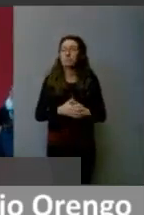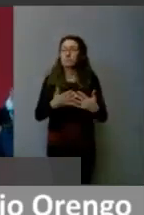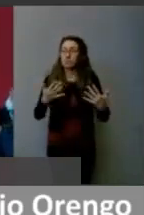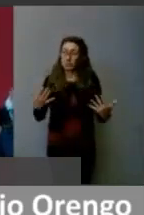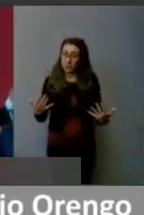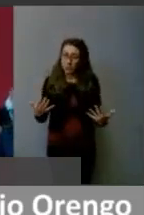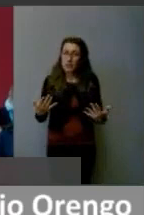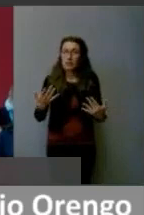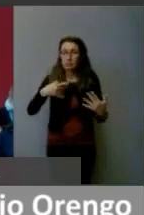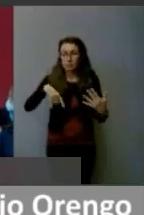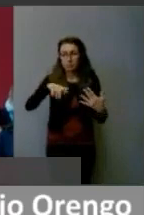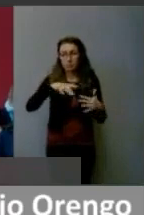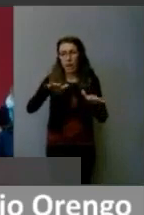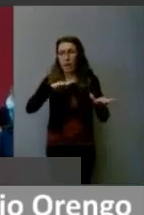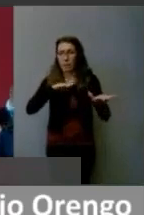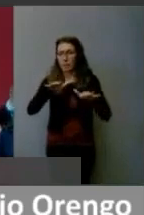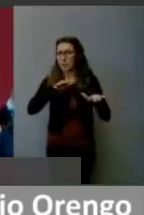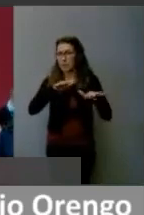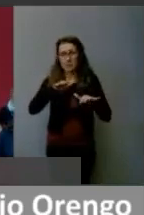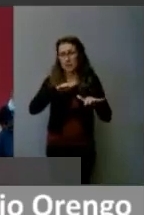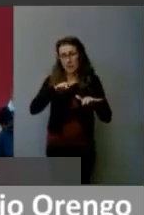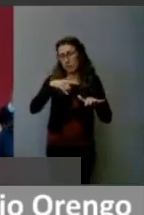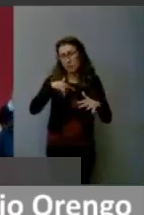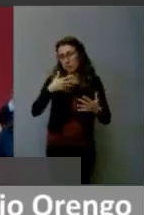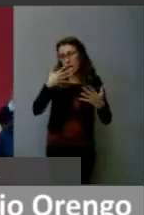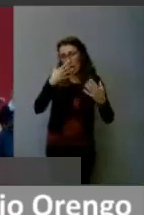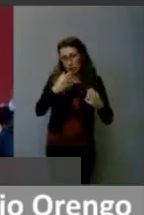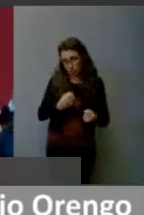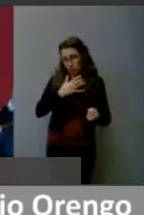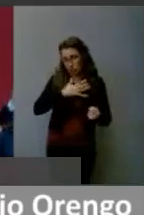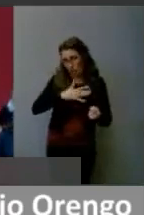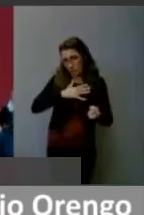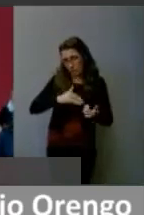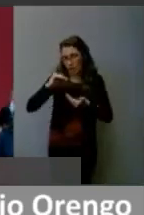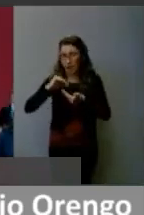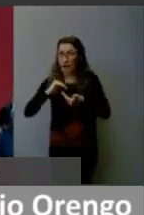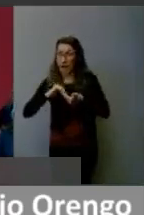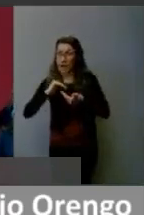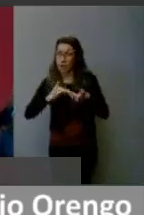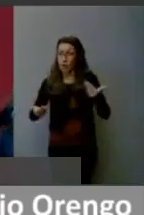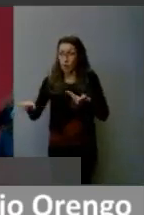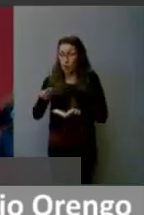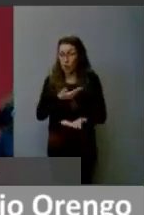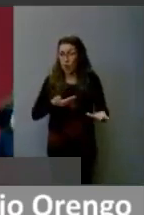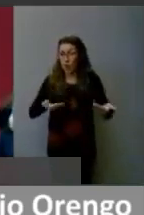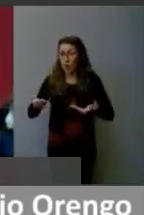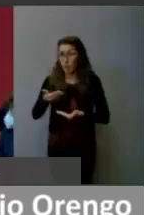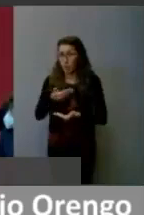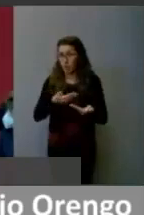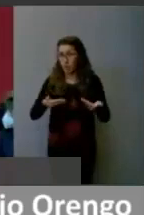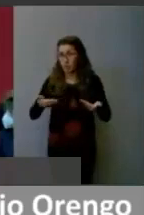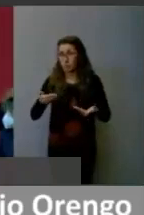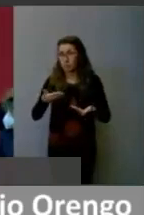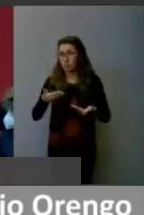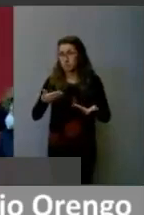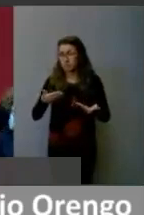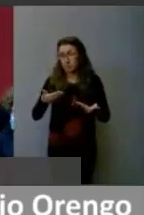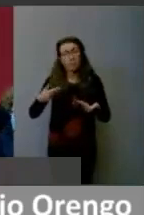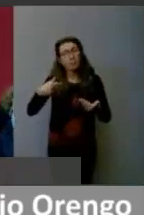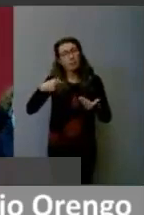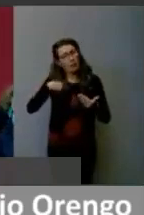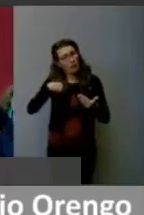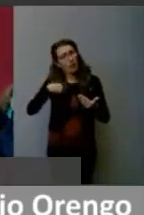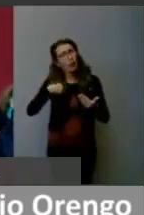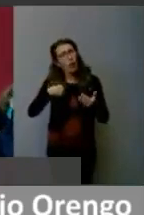questa amministrazione sarà quello di collaborare con questa associazione. Eventualmente io ho potuto dare un'occhiata a